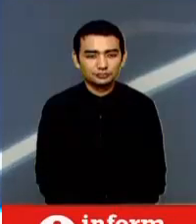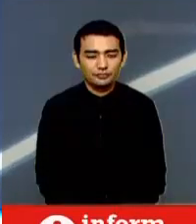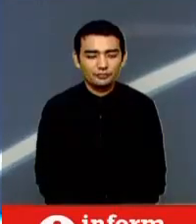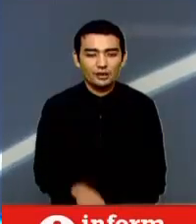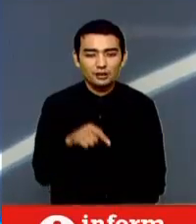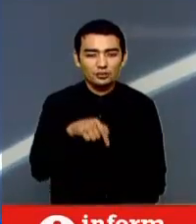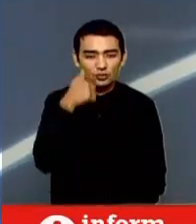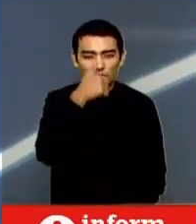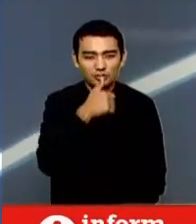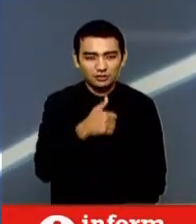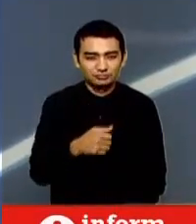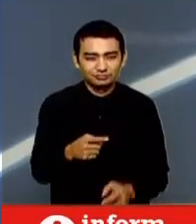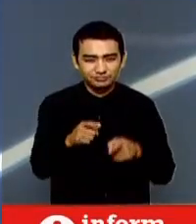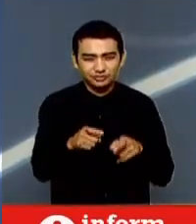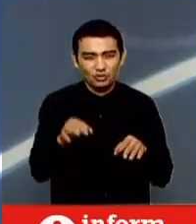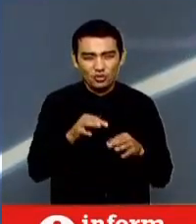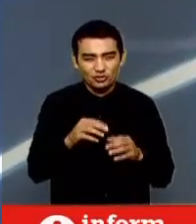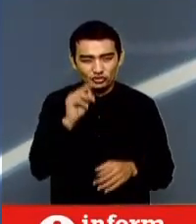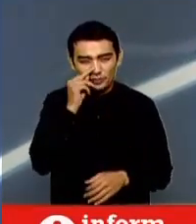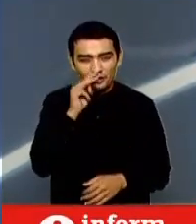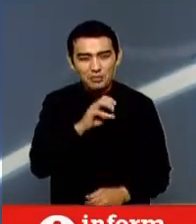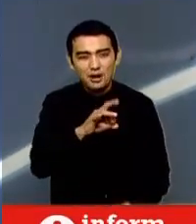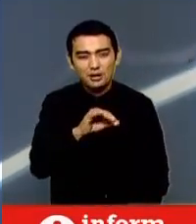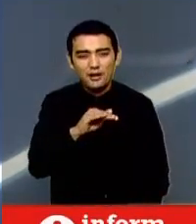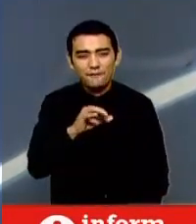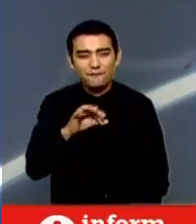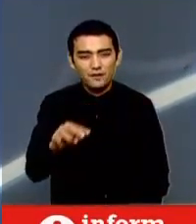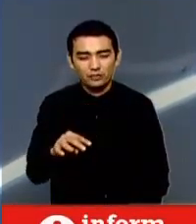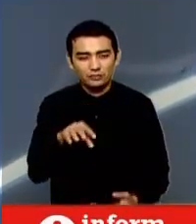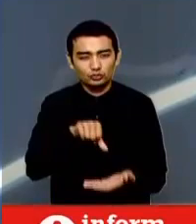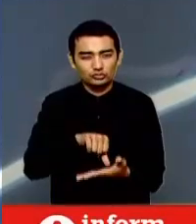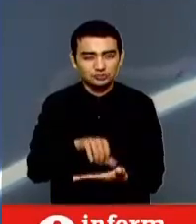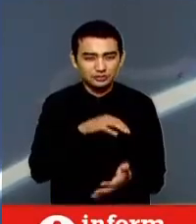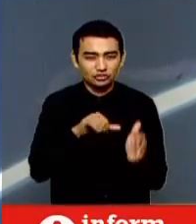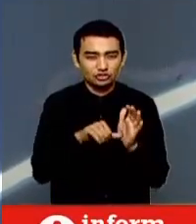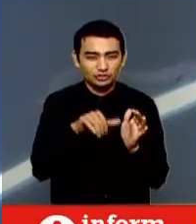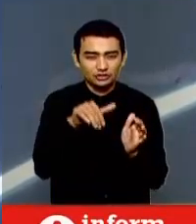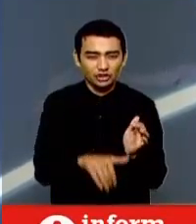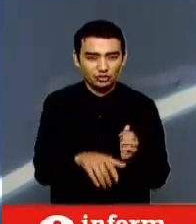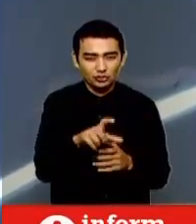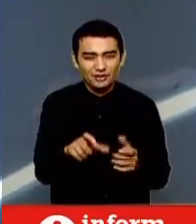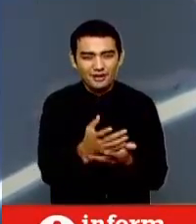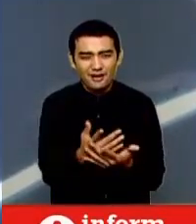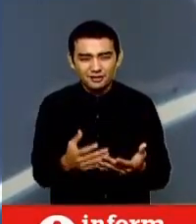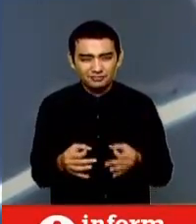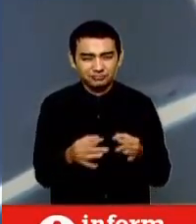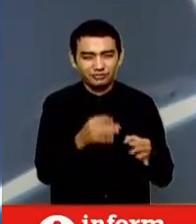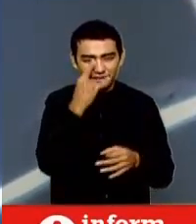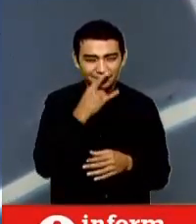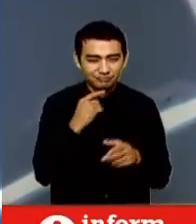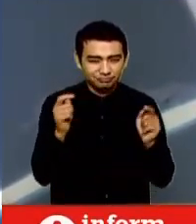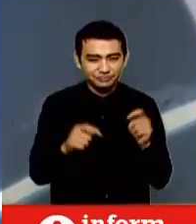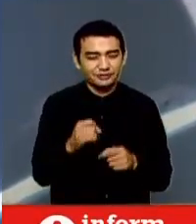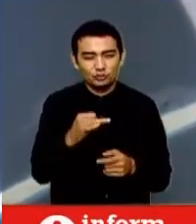в этом году в массовом забеге Шымкент марафон приняли участие более 6.000 атлетов из разных уголков в Казахстана